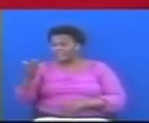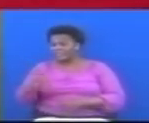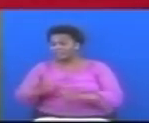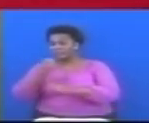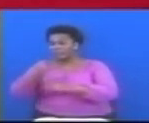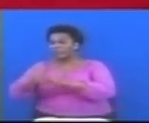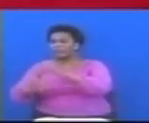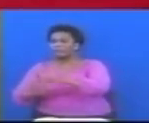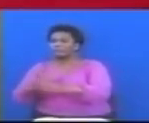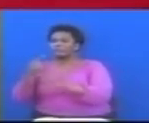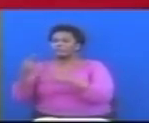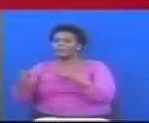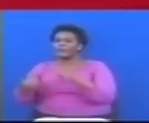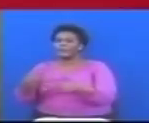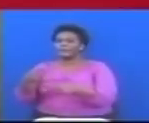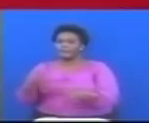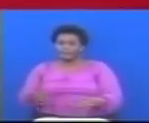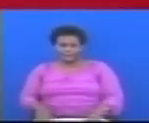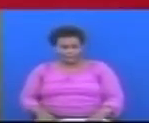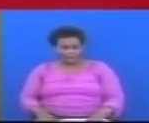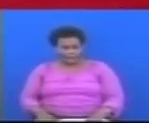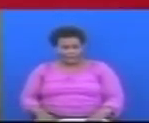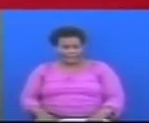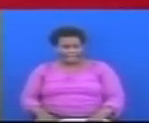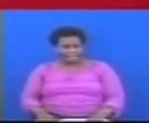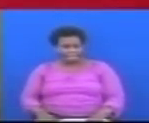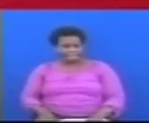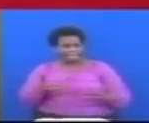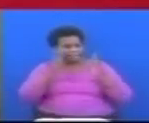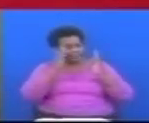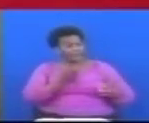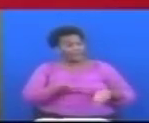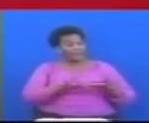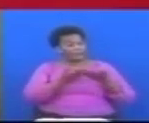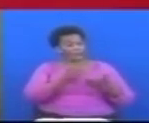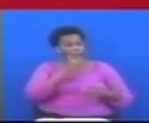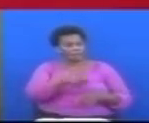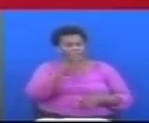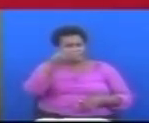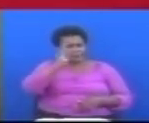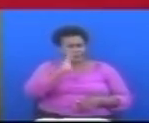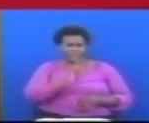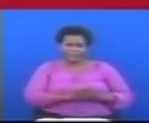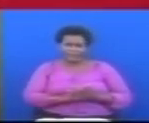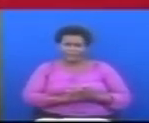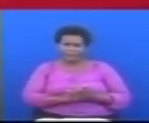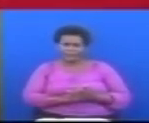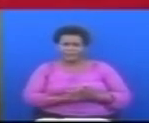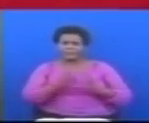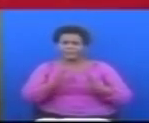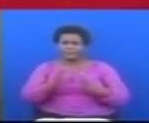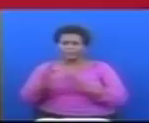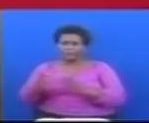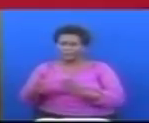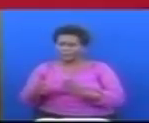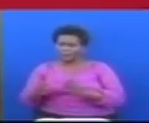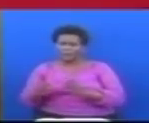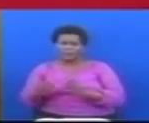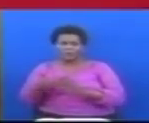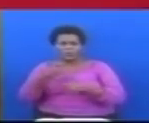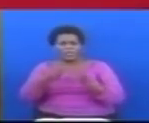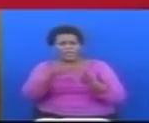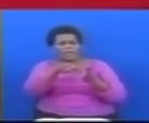unaendelea. Mheshimiwa Naibu Spika, mpango wa serikali uliopo ni kuendelea na utaratibu wa kulipa fidia stahiki kwa